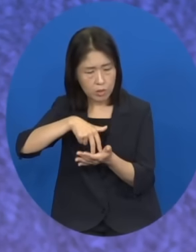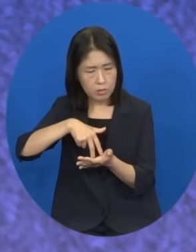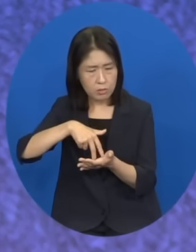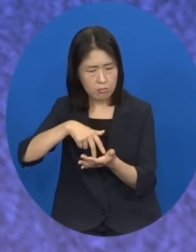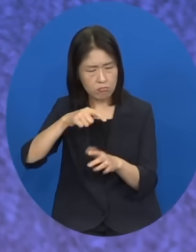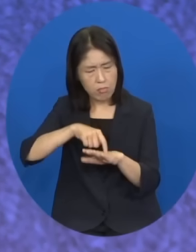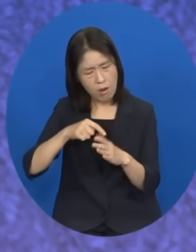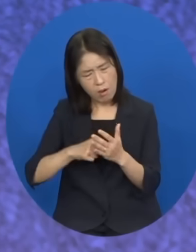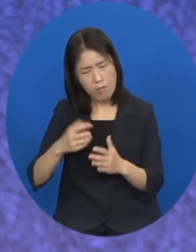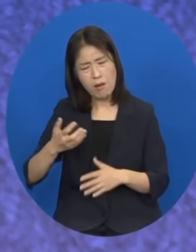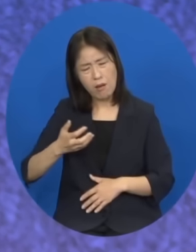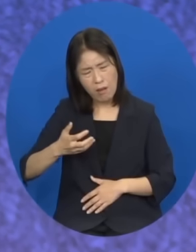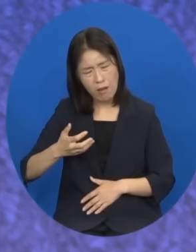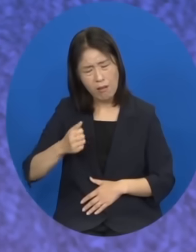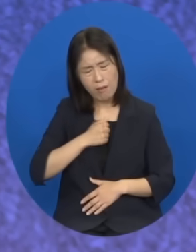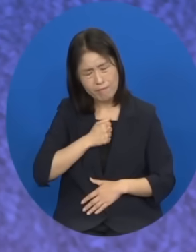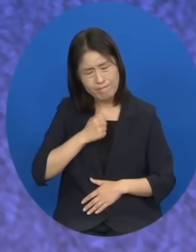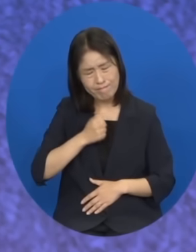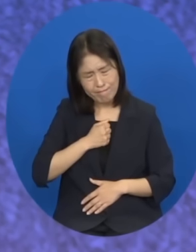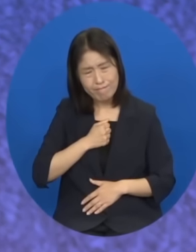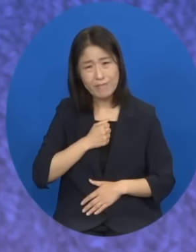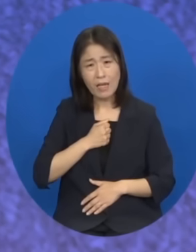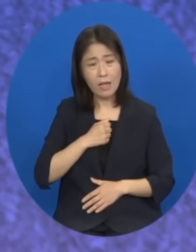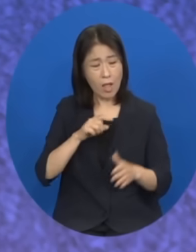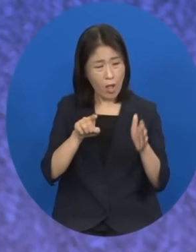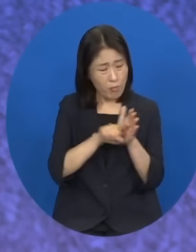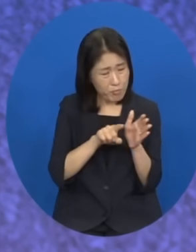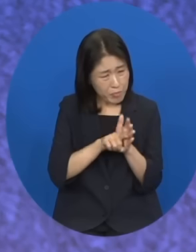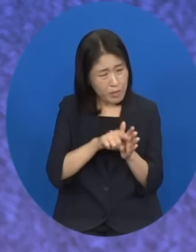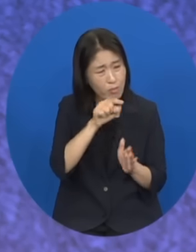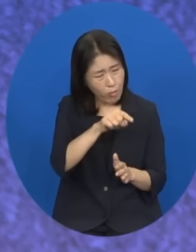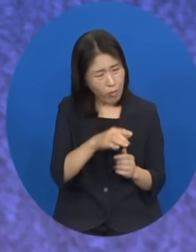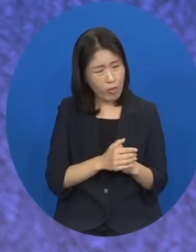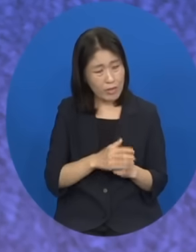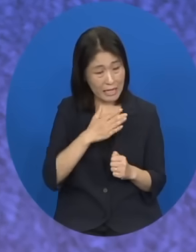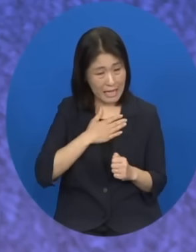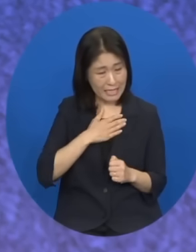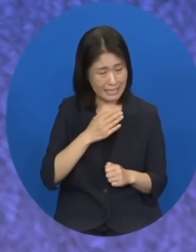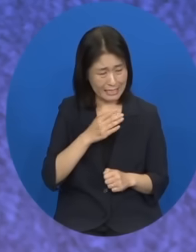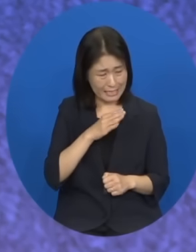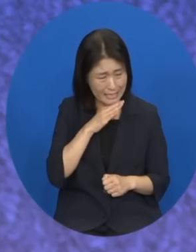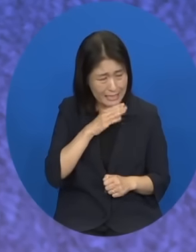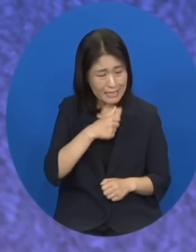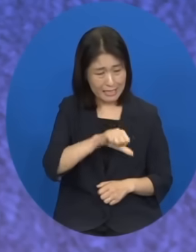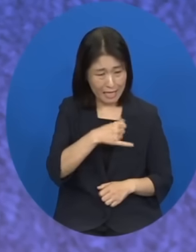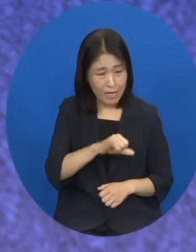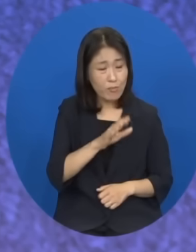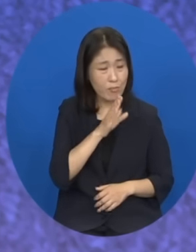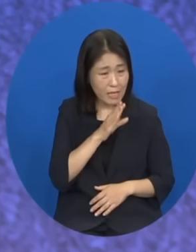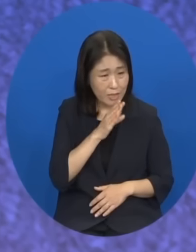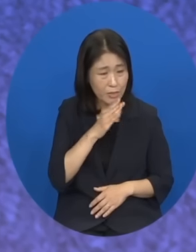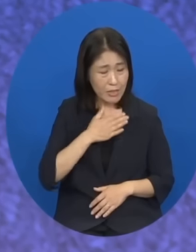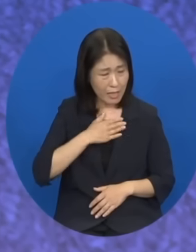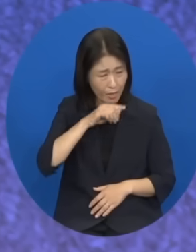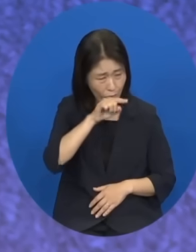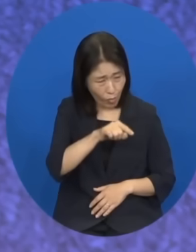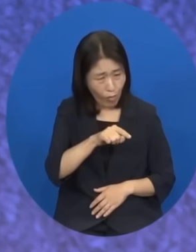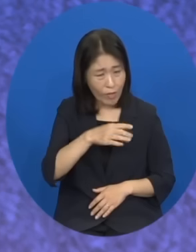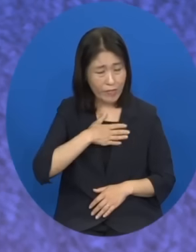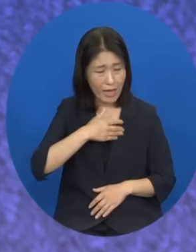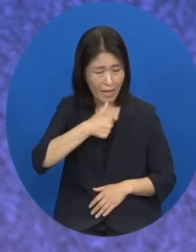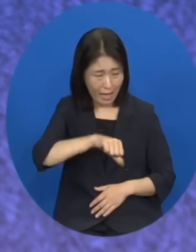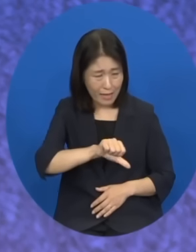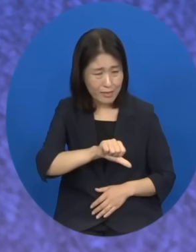거예요. 믿어. 너는 내 친아들과 똑같아. 내가 너를 내